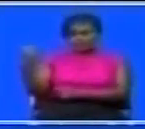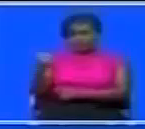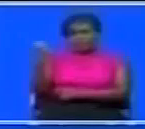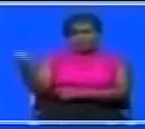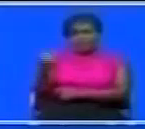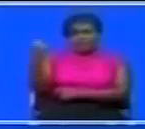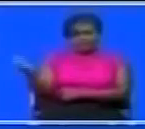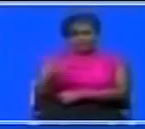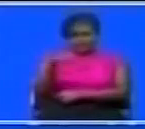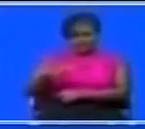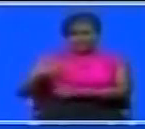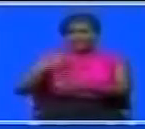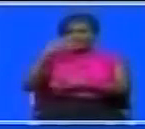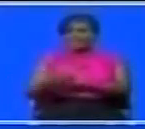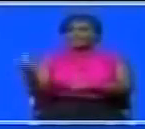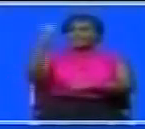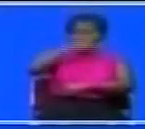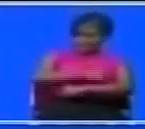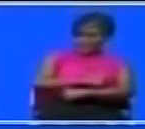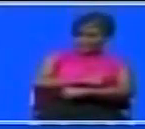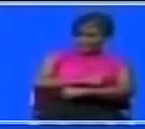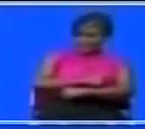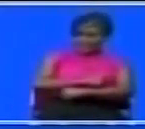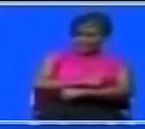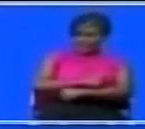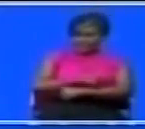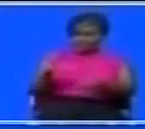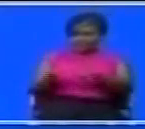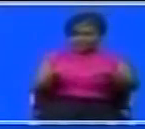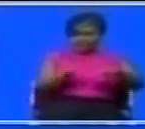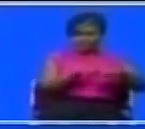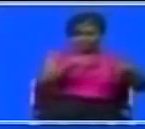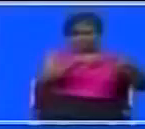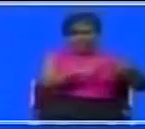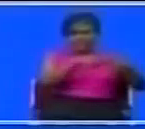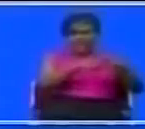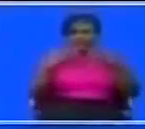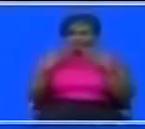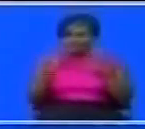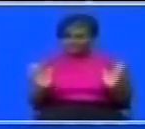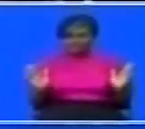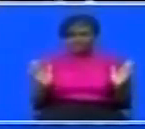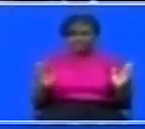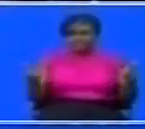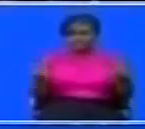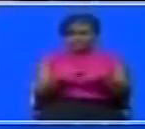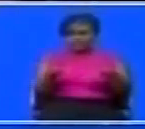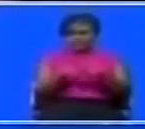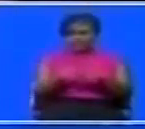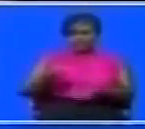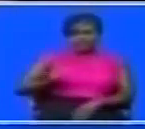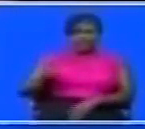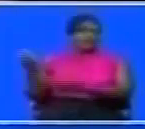huu, na asubuhi yake kuamkia walikuwa washafanya hiyo repair ya pipeline. Kulingana na